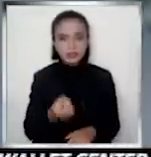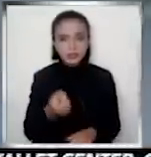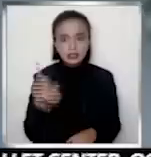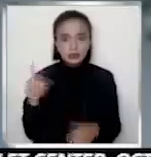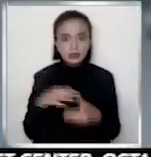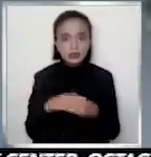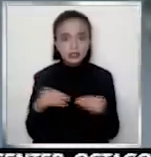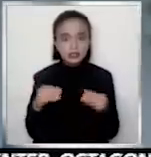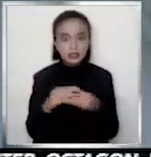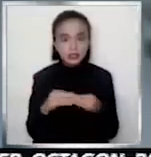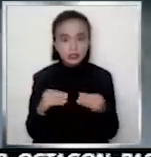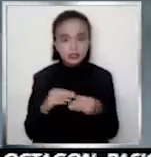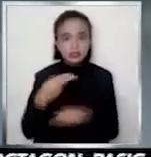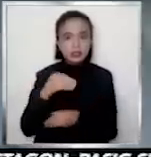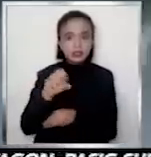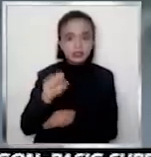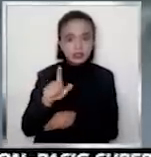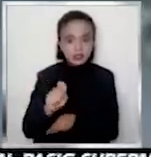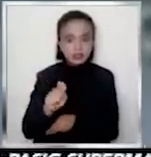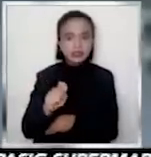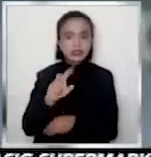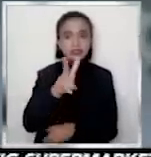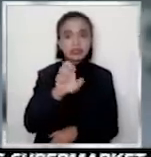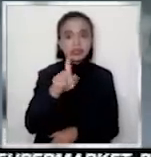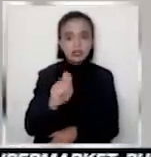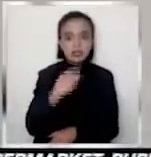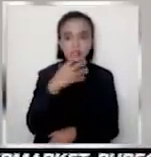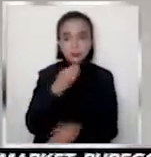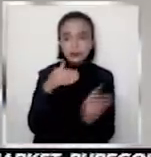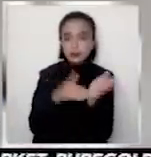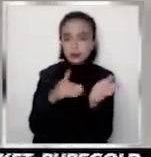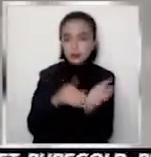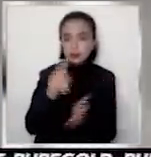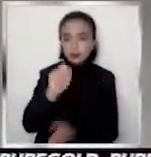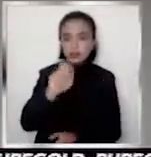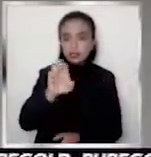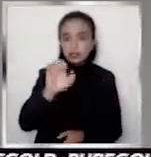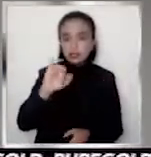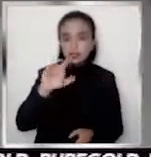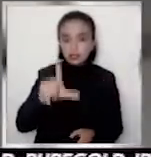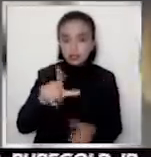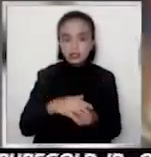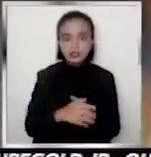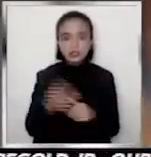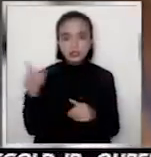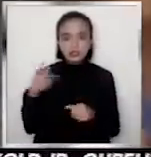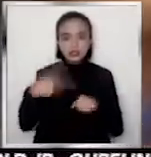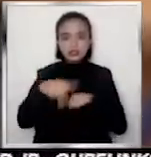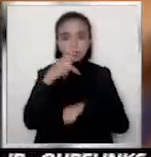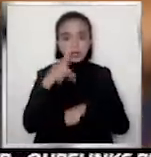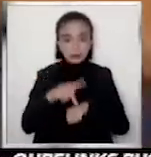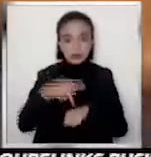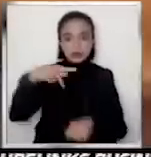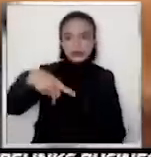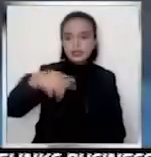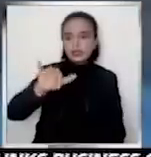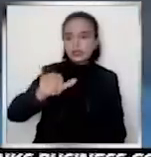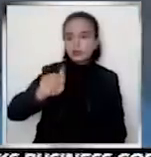at wildlife veterinarian na si Doc Nielsen Donato, isang Philippine reticulated python ang